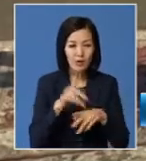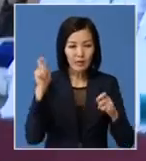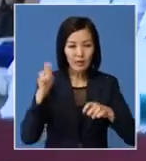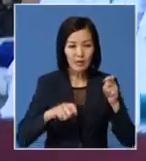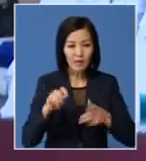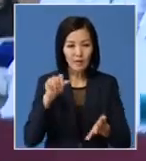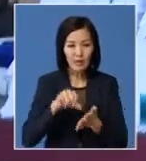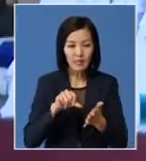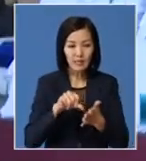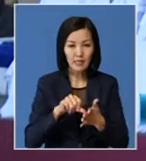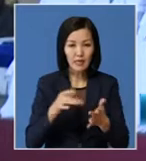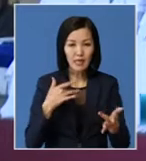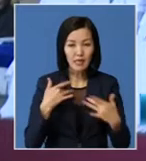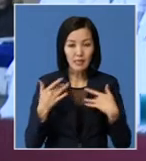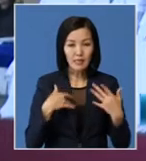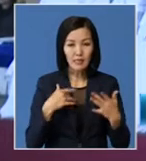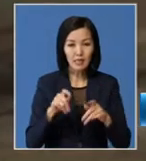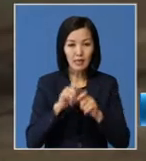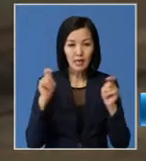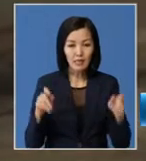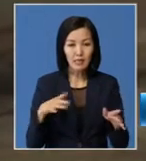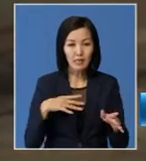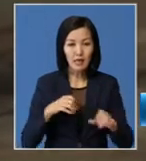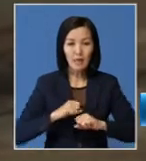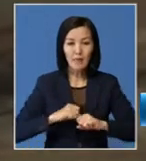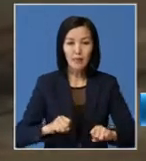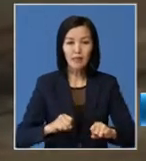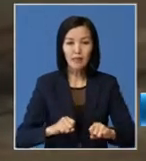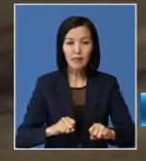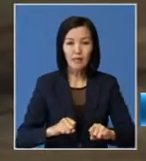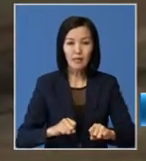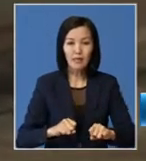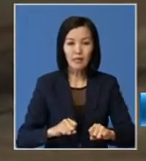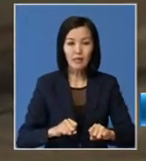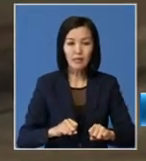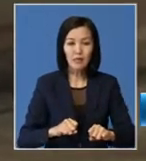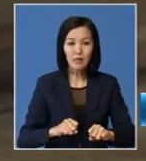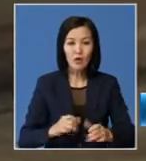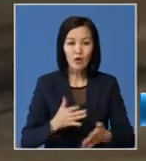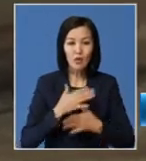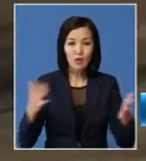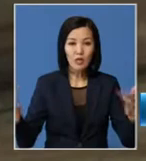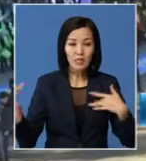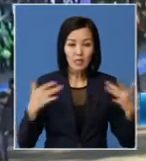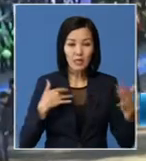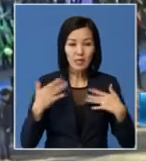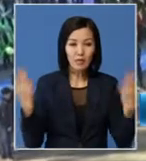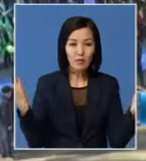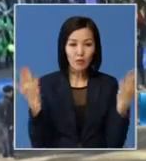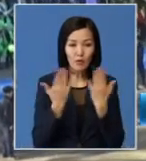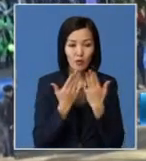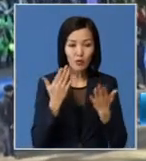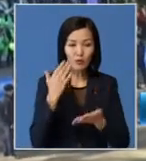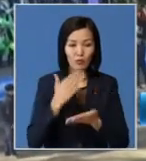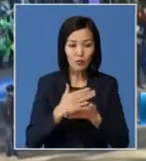мерекелік шараның шымылдығы түрілді. Бұл ортада батыр бабалардың ерлігі мен елдің бірлігін көрсеткен көлемді сахналық қойылым қойылды. Алмағайып заманда